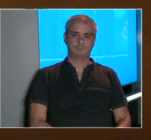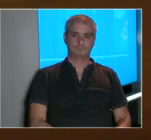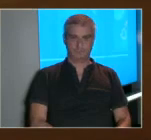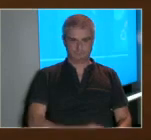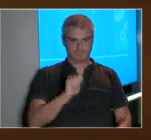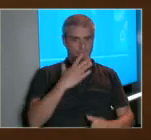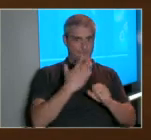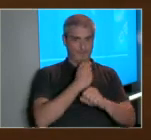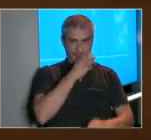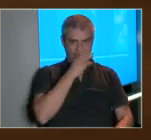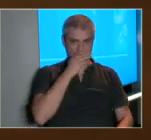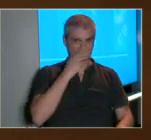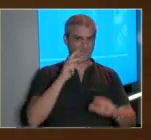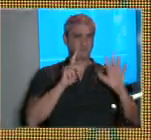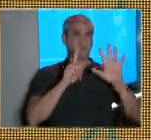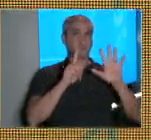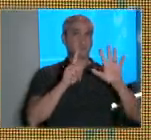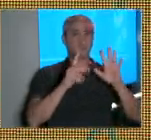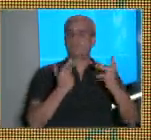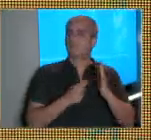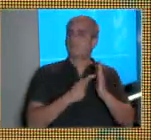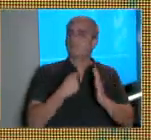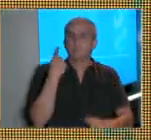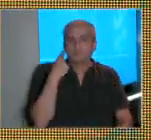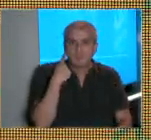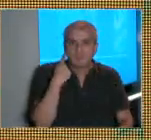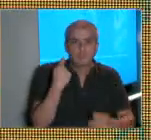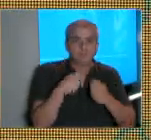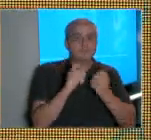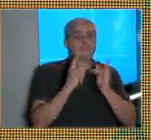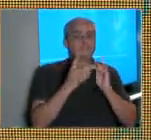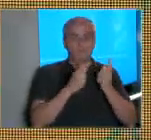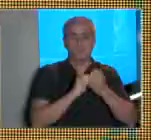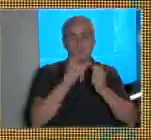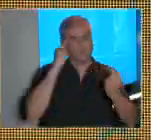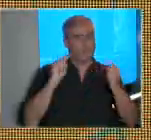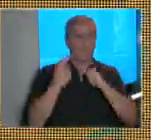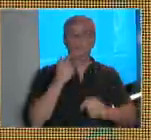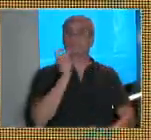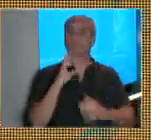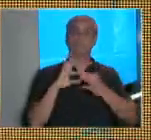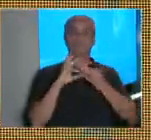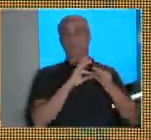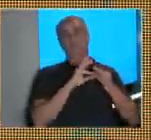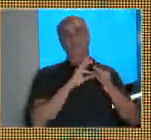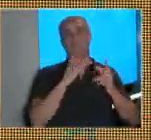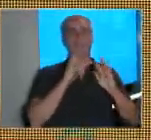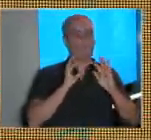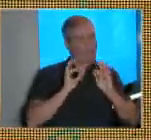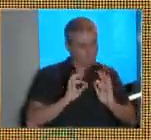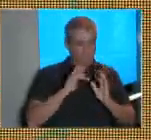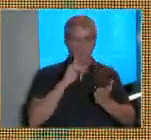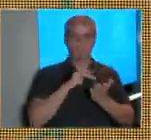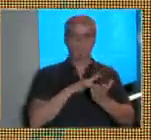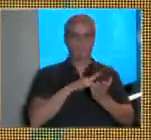אבי, בהצלחה, 7 דקות. כמה פעמים שמעתם בהקשר לסכסוכים ולמחלוקות את המשפט, האמת